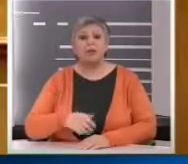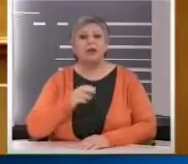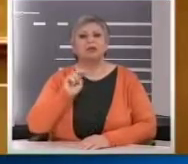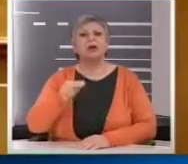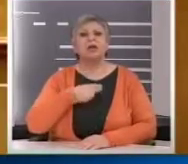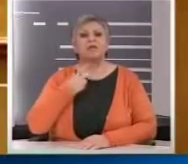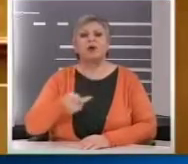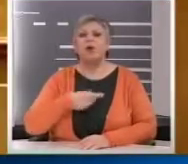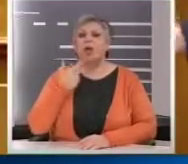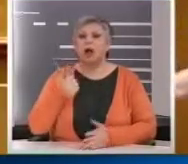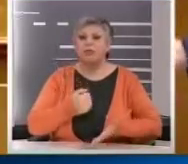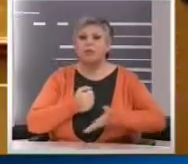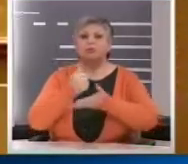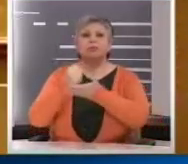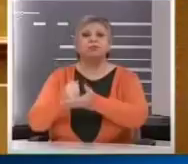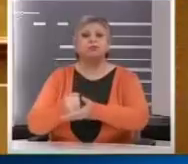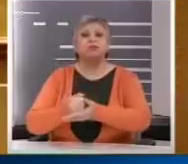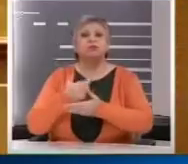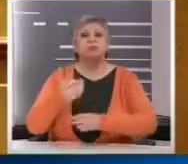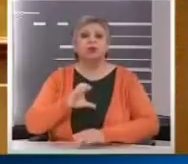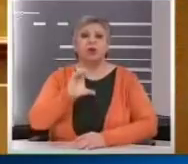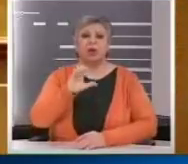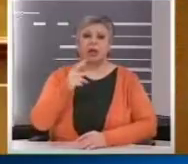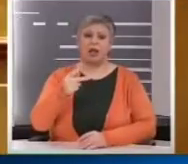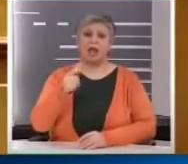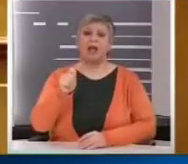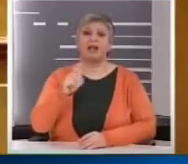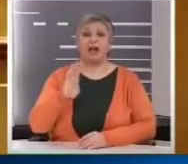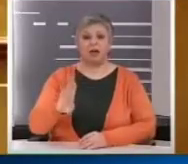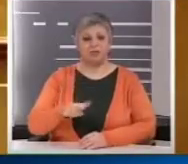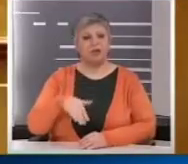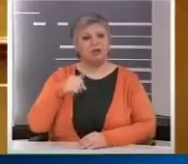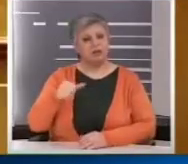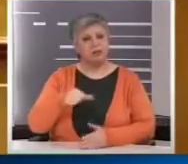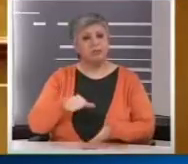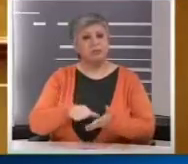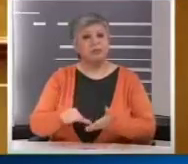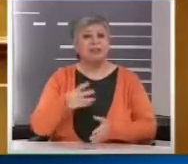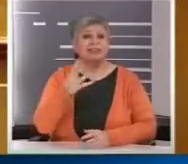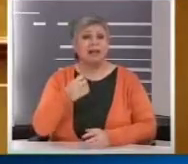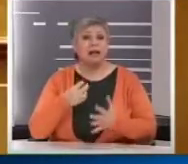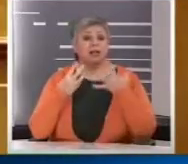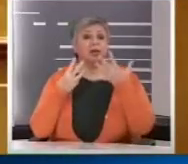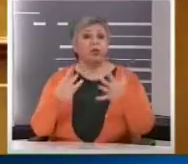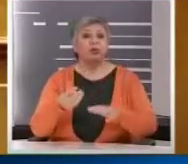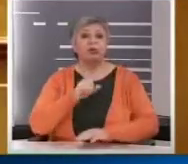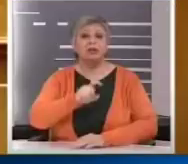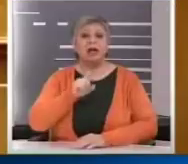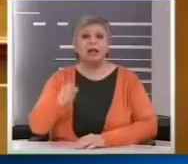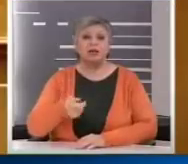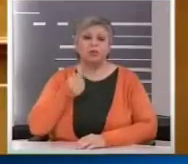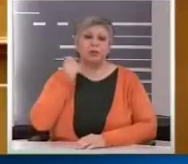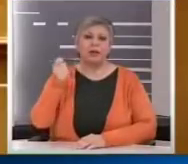μέσα από μεταφορά πόρων από τον ΕΟΠΗ προς αυτό και ξεπληρώνουμε 48 εκατομμύρια χρέη που είχατε